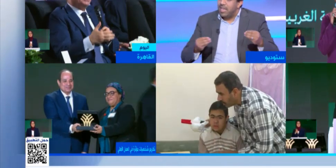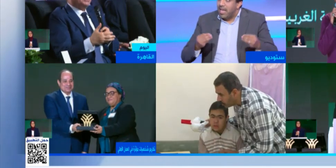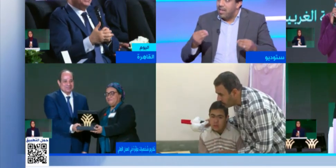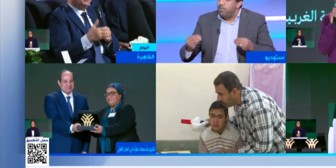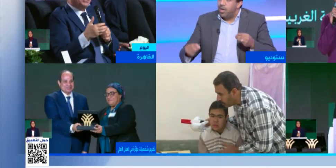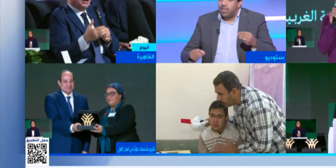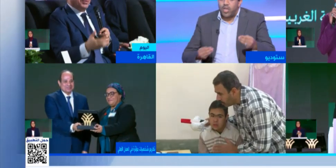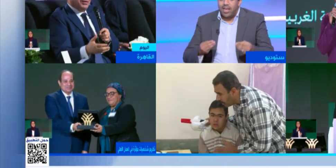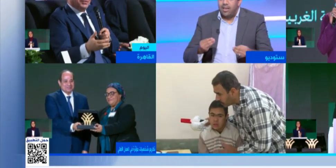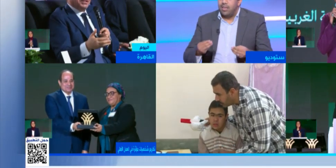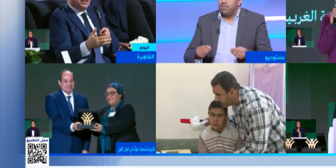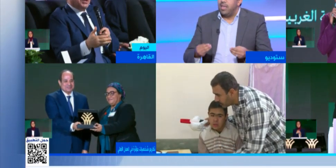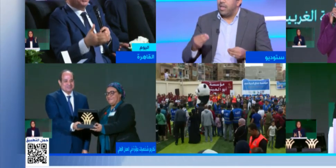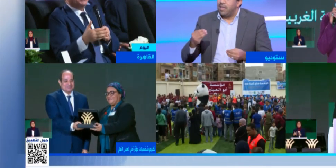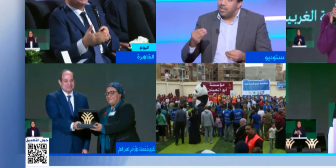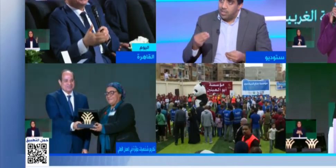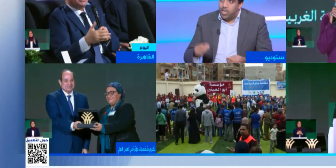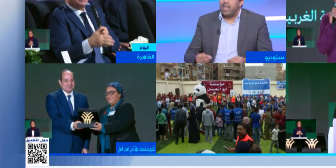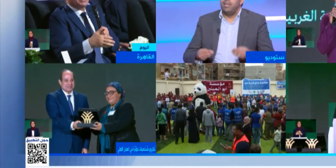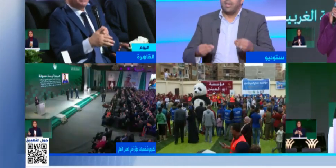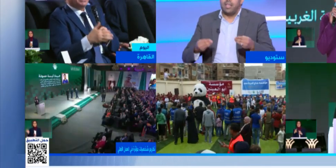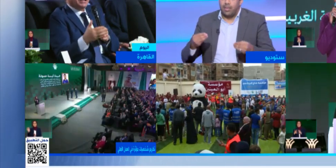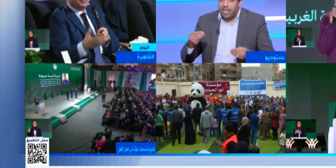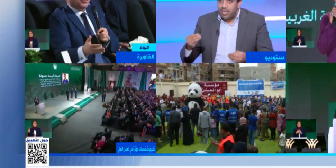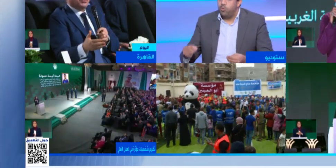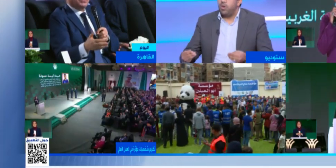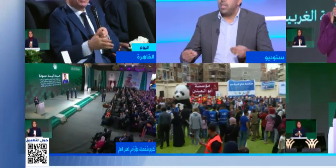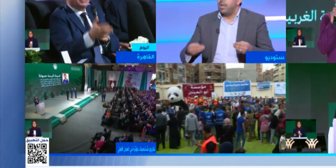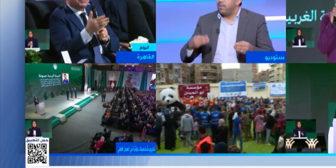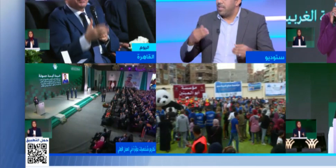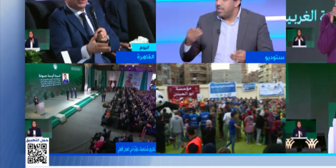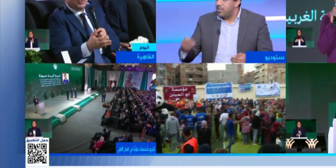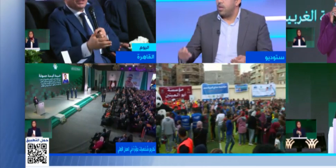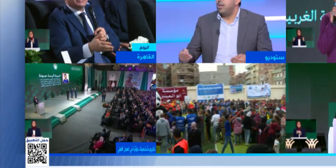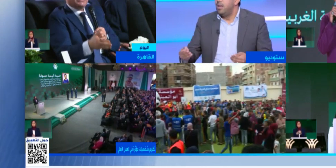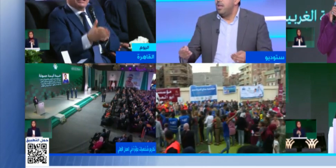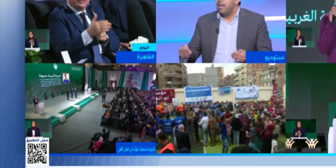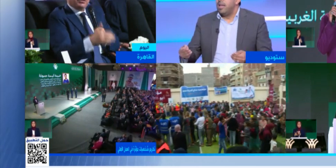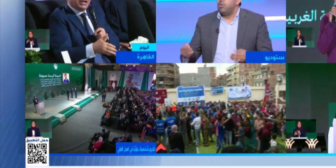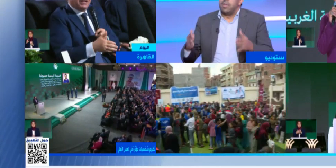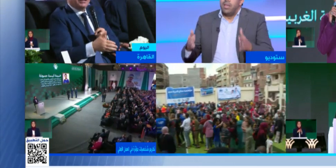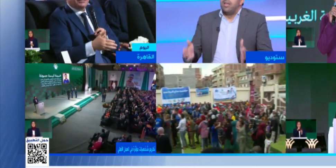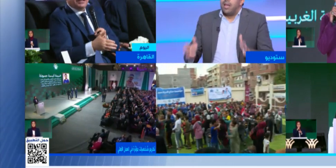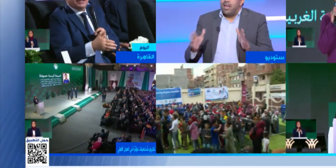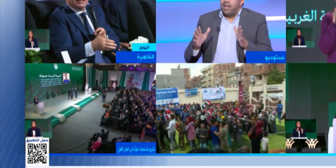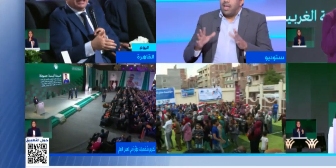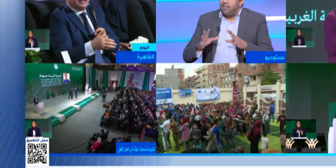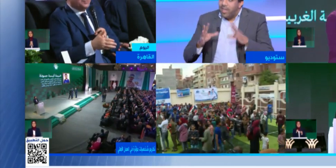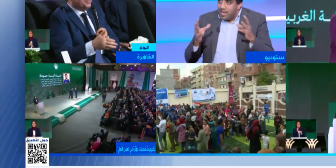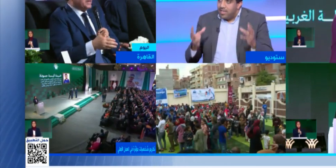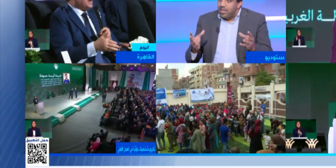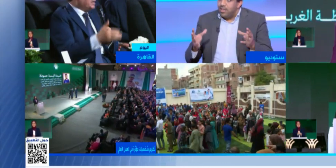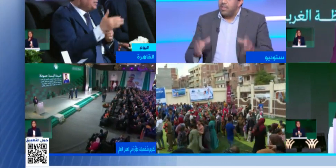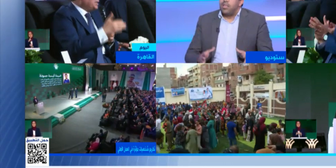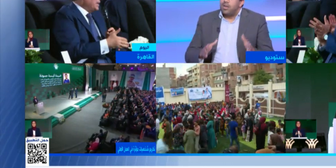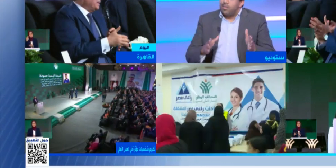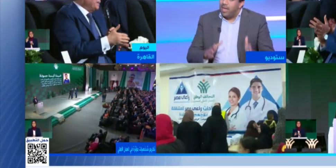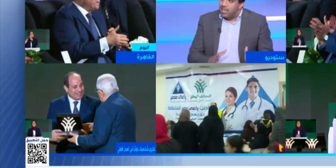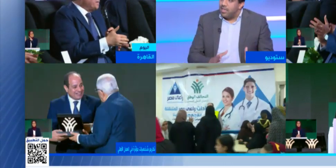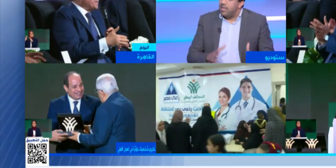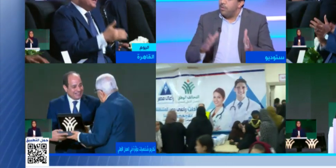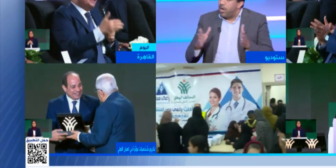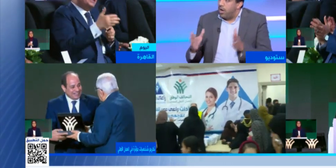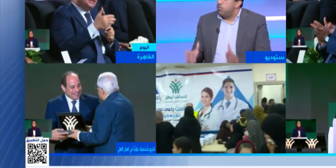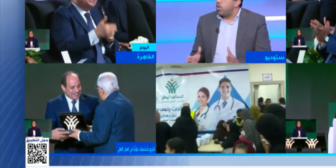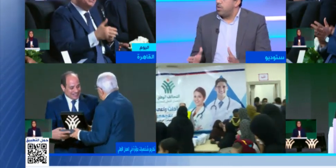يعني بنكلم بعض بشكل يمكن كان شهري، بعد كده بقى اسبوعي، بقى بعد كده انتقل ليومي. الفكره ديت انتقلت